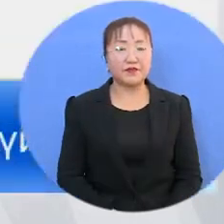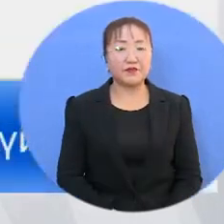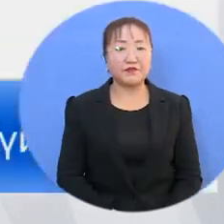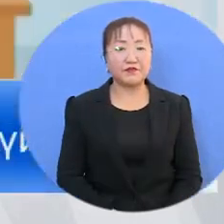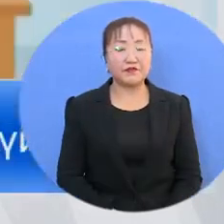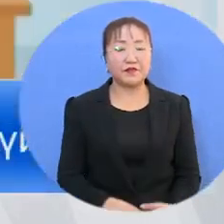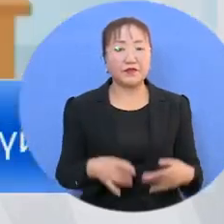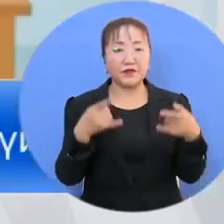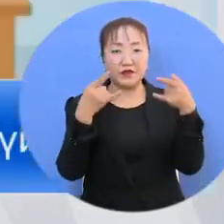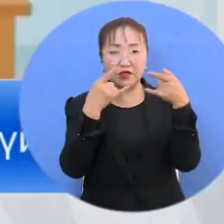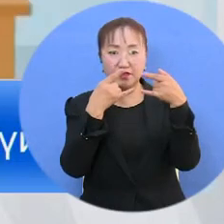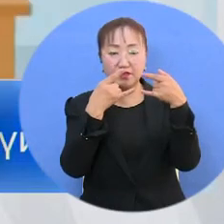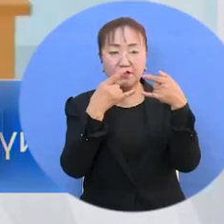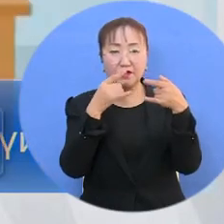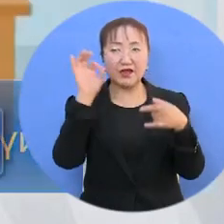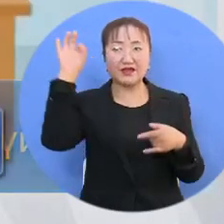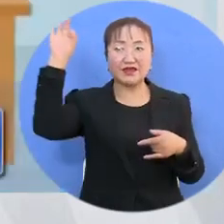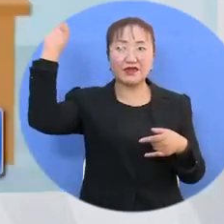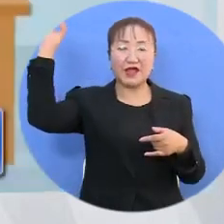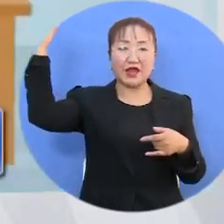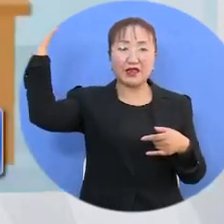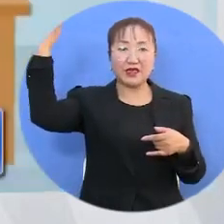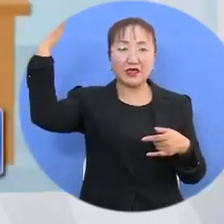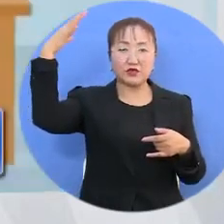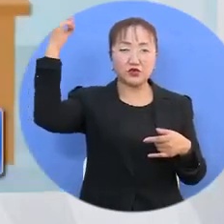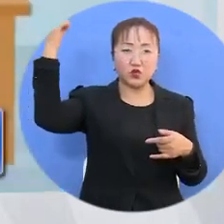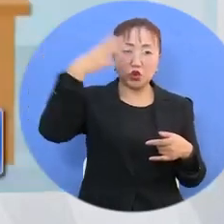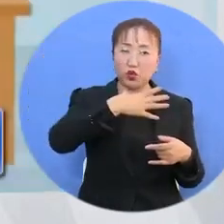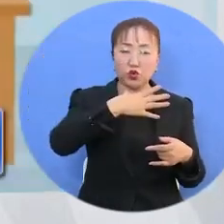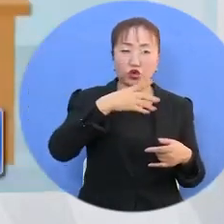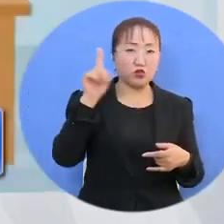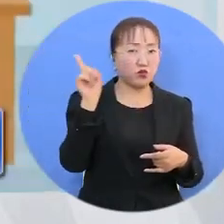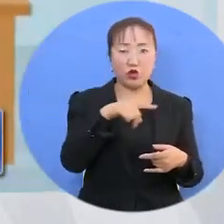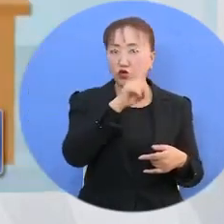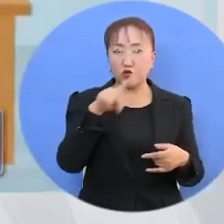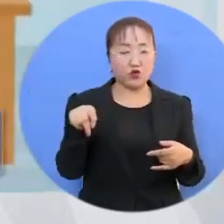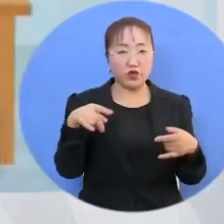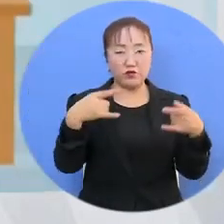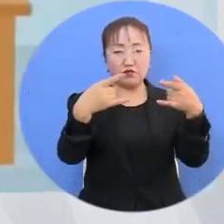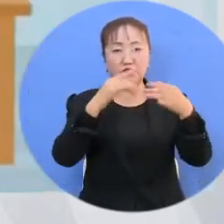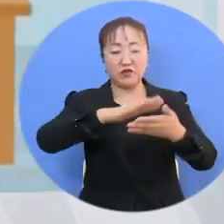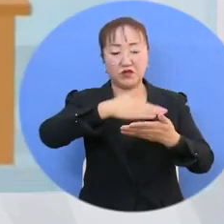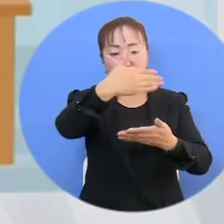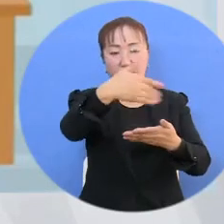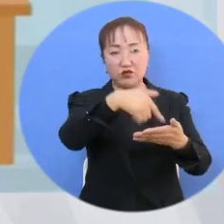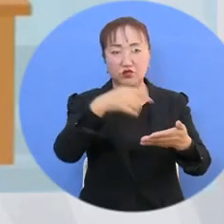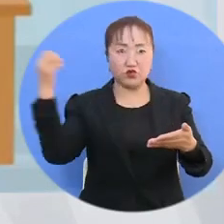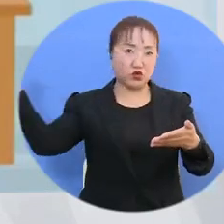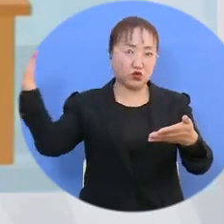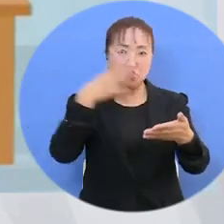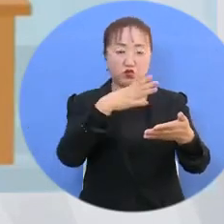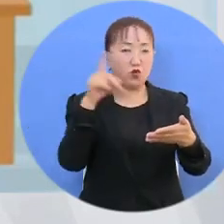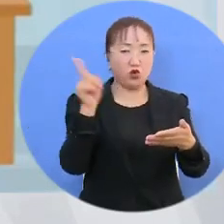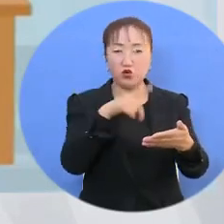За дэлгэцдэр нарны гэрэл шууд тусах хэсгүү байгаа. Дэлгэц бол маш хурц гэрэлтэй байдаг учраас